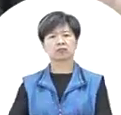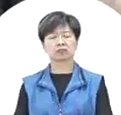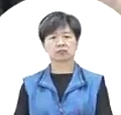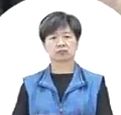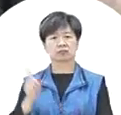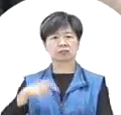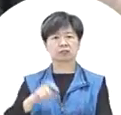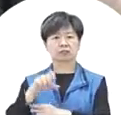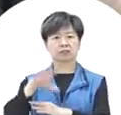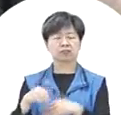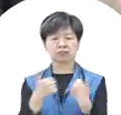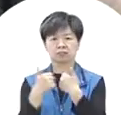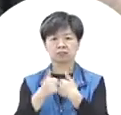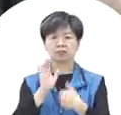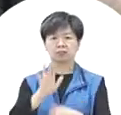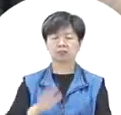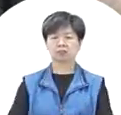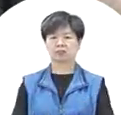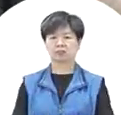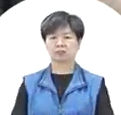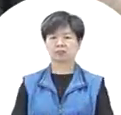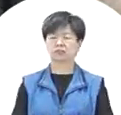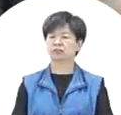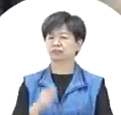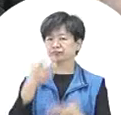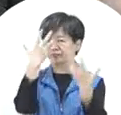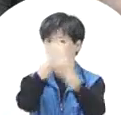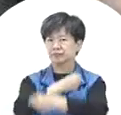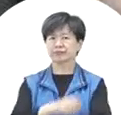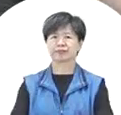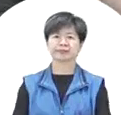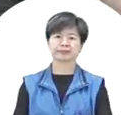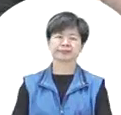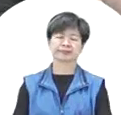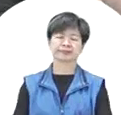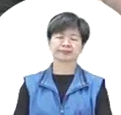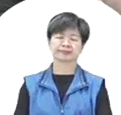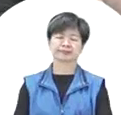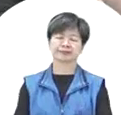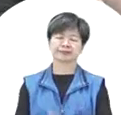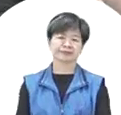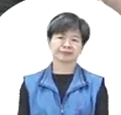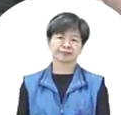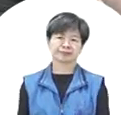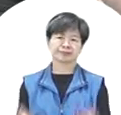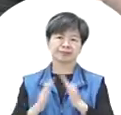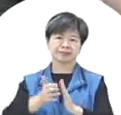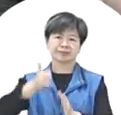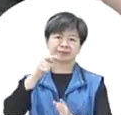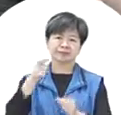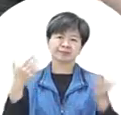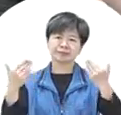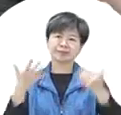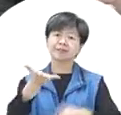开协调会，有没有？ 应该不是。 所以市长，你到底有没有掌握吗？